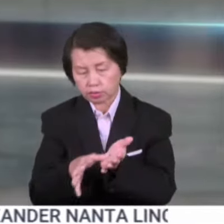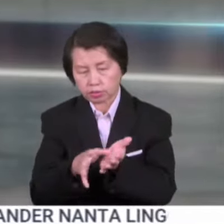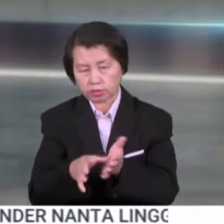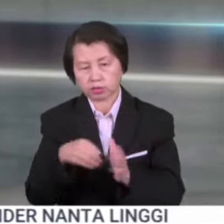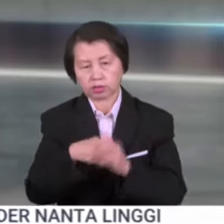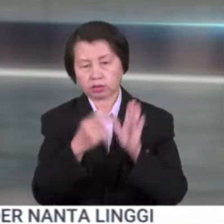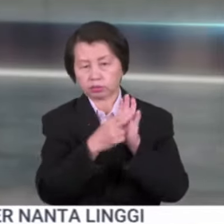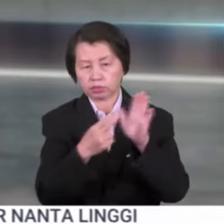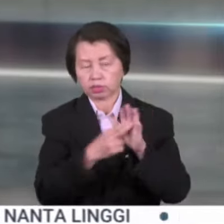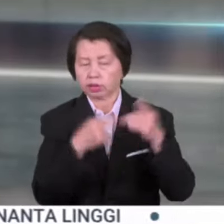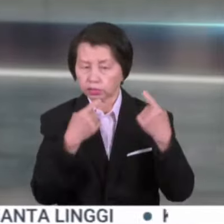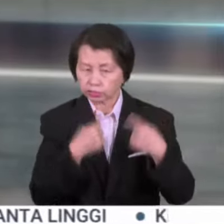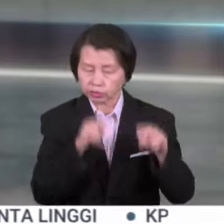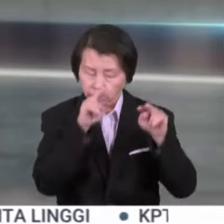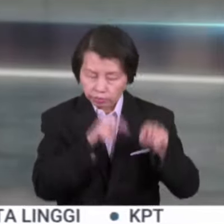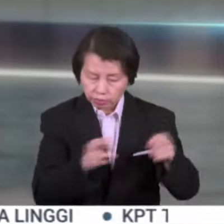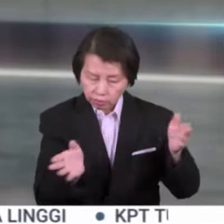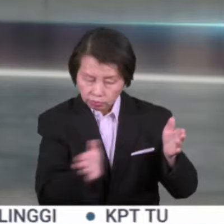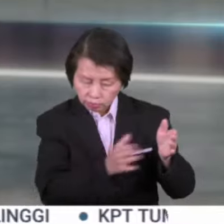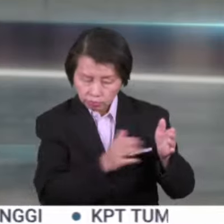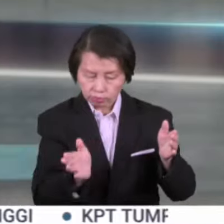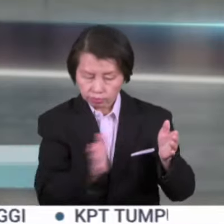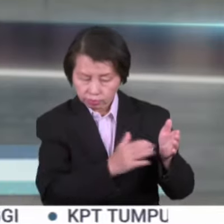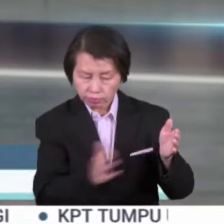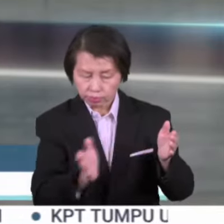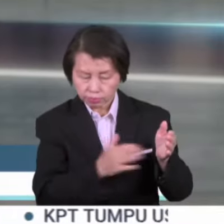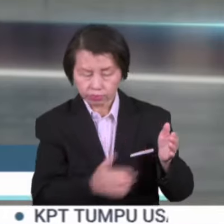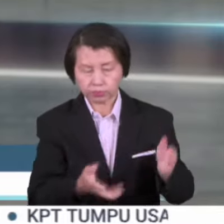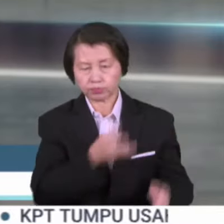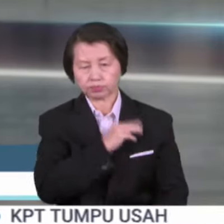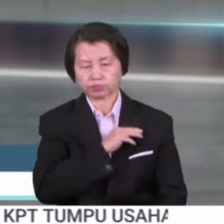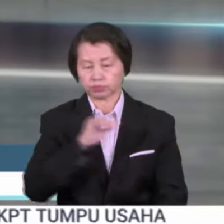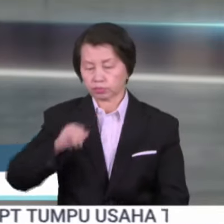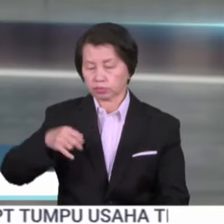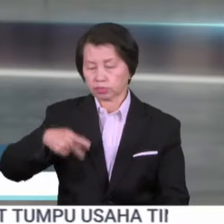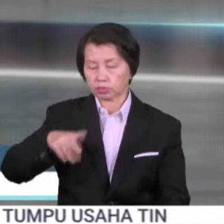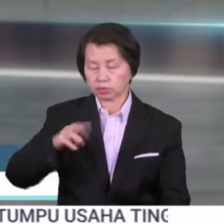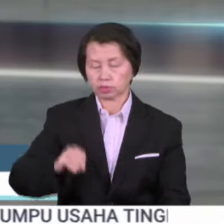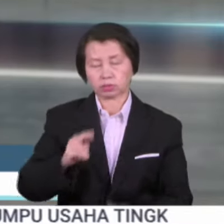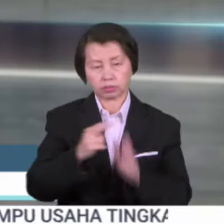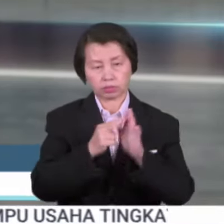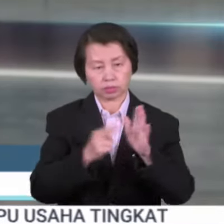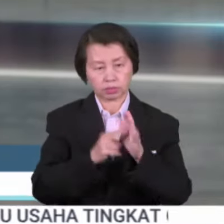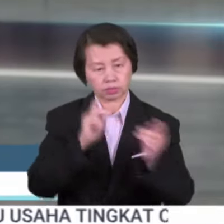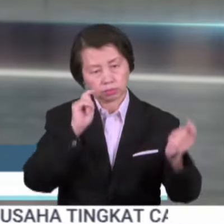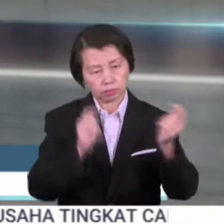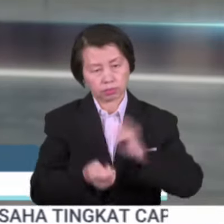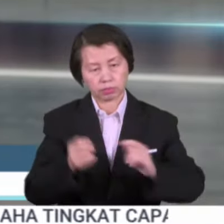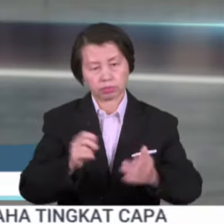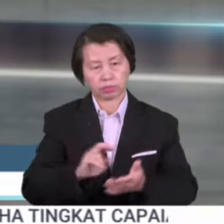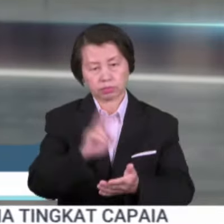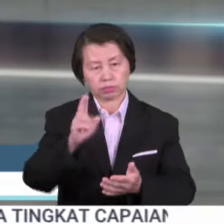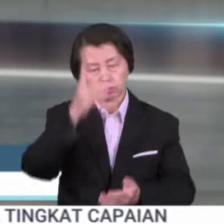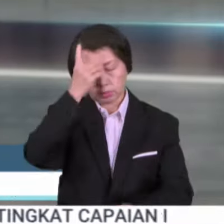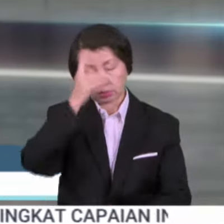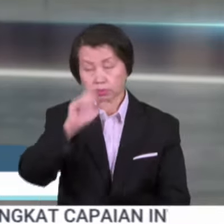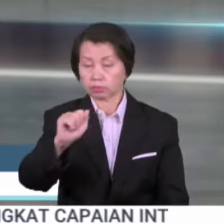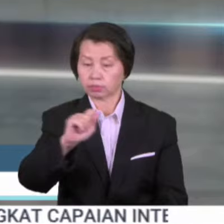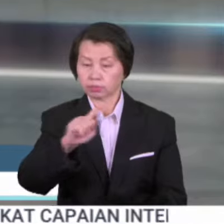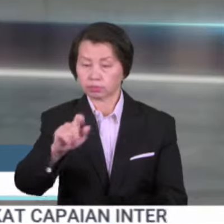perundangan negara sedang diteliti menurut menteri jembatan undang-undang dan Reformasi institusi Datuk